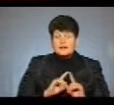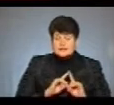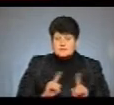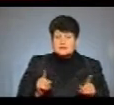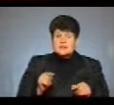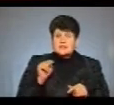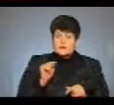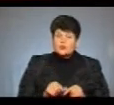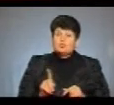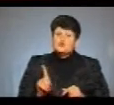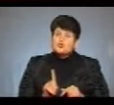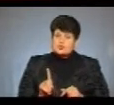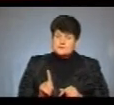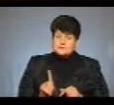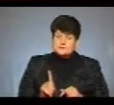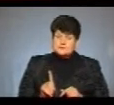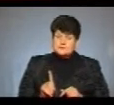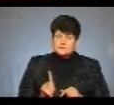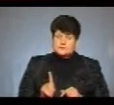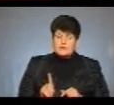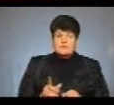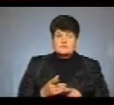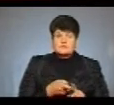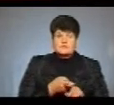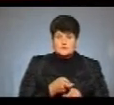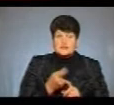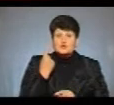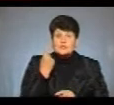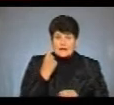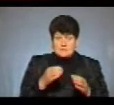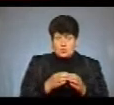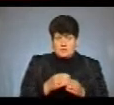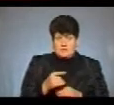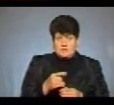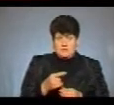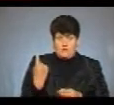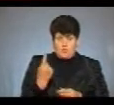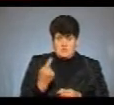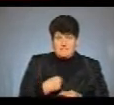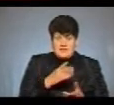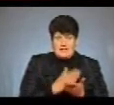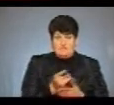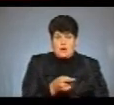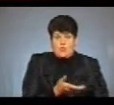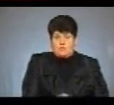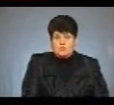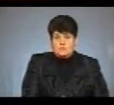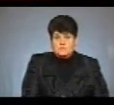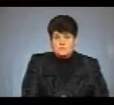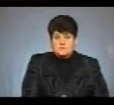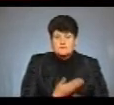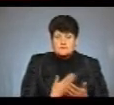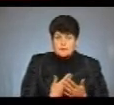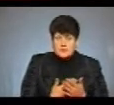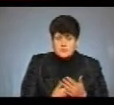робіт полягає в тому, що у нас один підрозділ на області, і він знаходиться в місті Тернополі. От, наприклад,